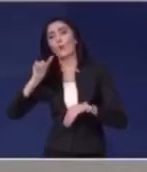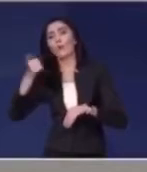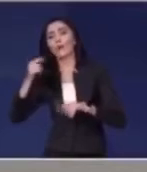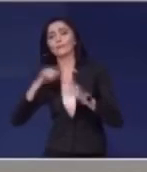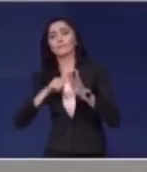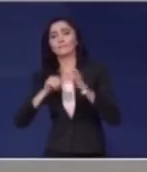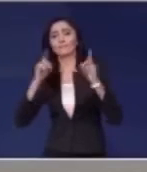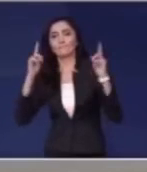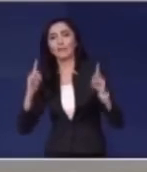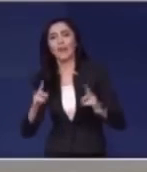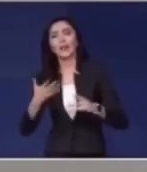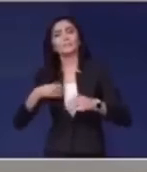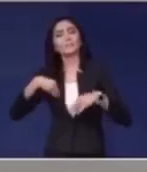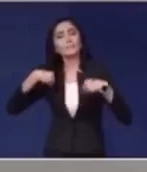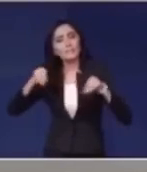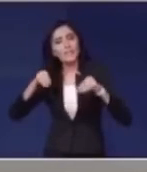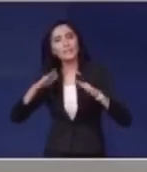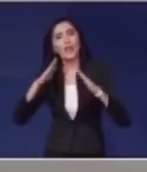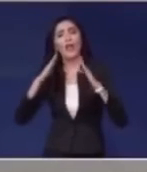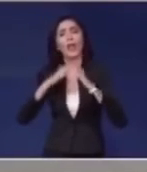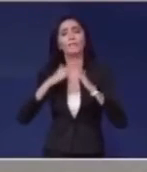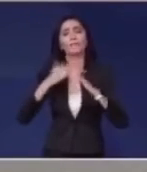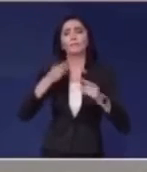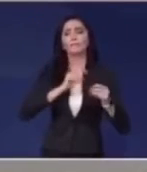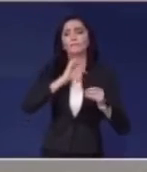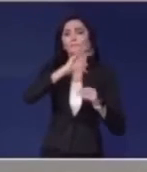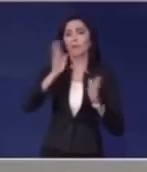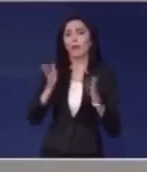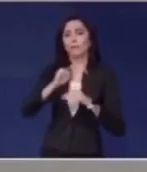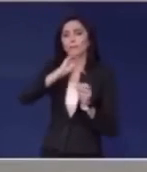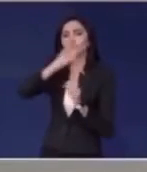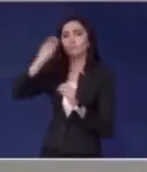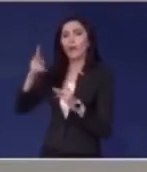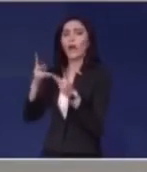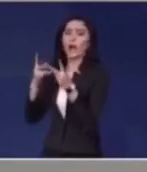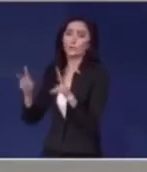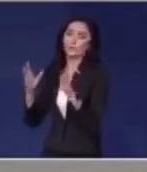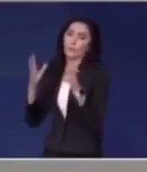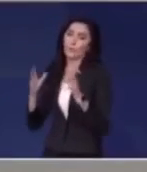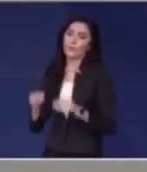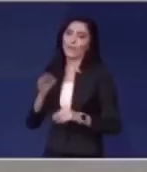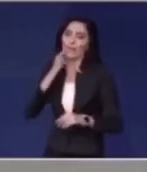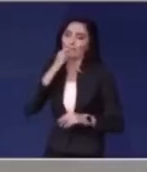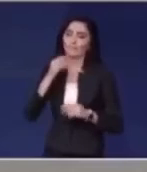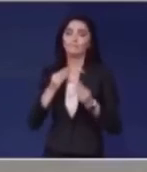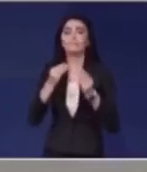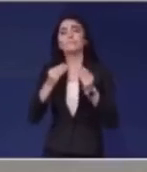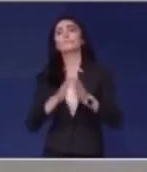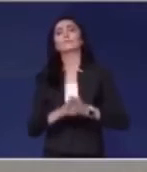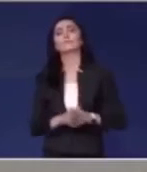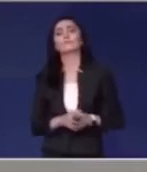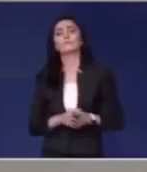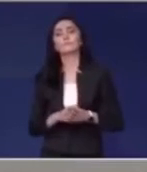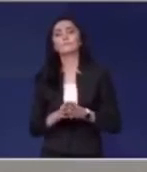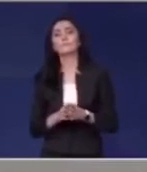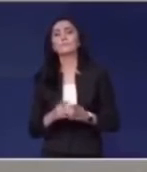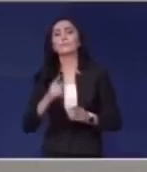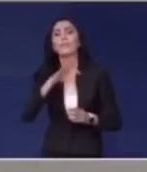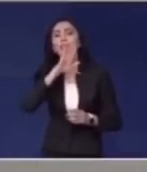hem satış hem evlere servis için açık ola bilmelerine imkan sağlıyoruz